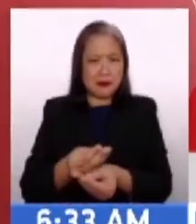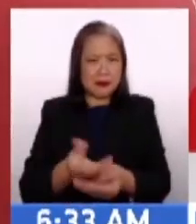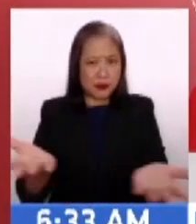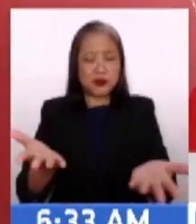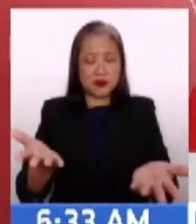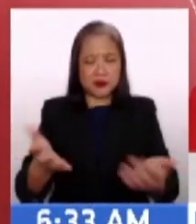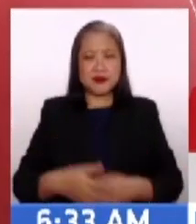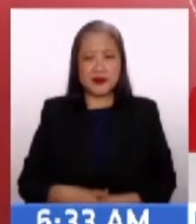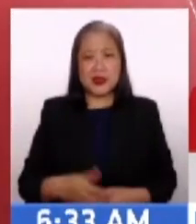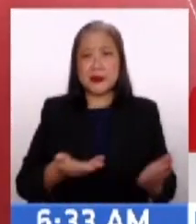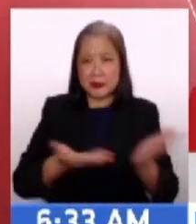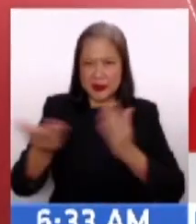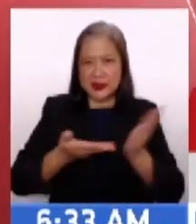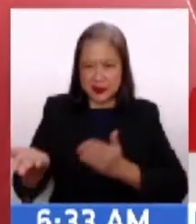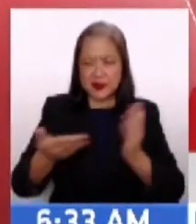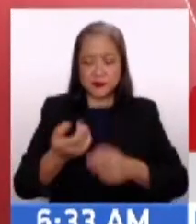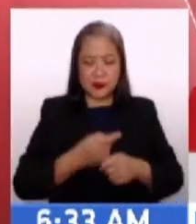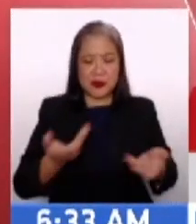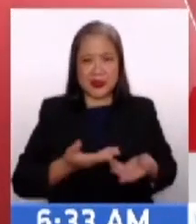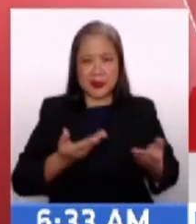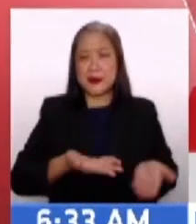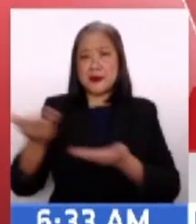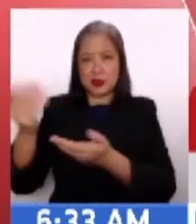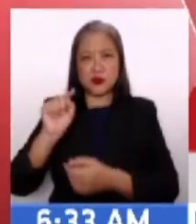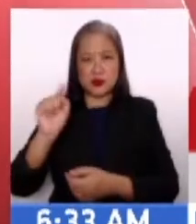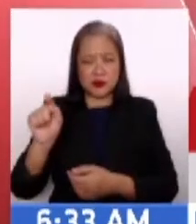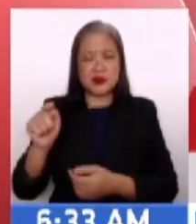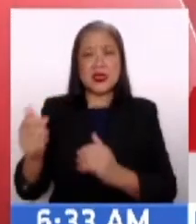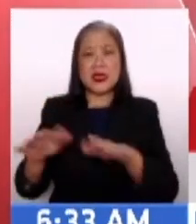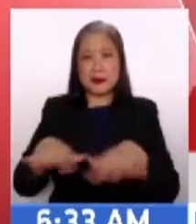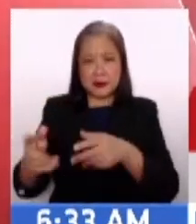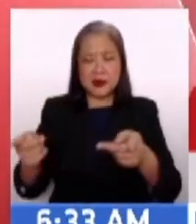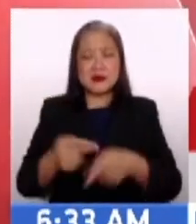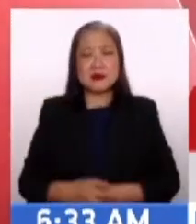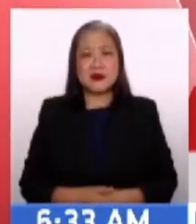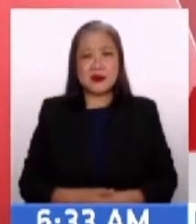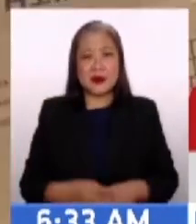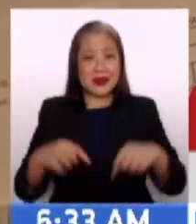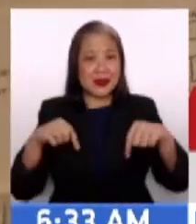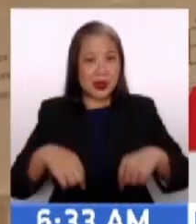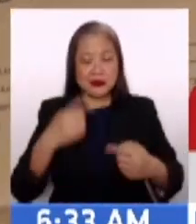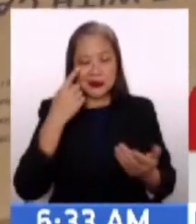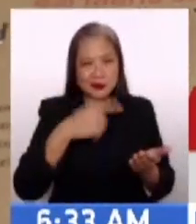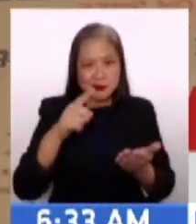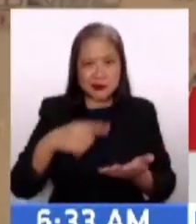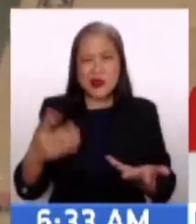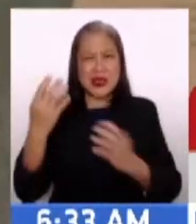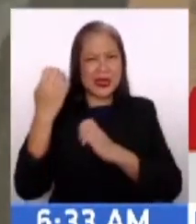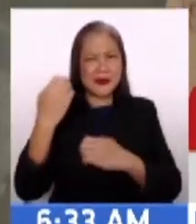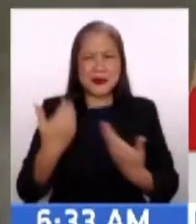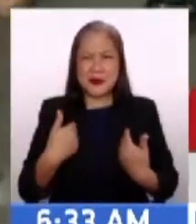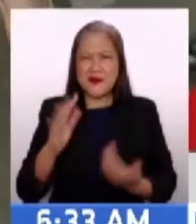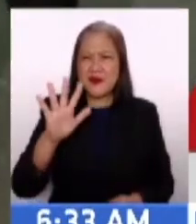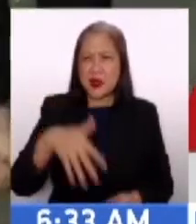yung naipadala natin mula rito sa Enroc nating tinatawag. And then ngayon pong araw, ini-expect natin na nasa 5,000 pa